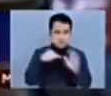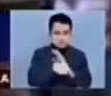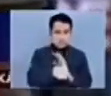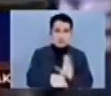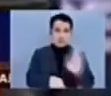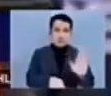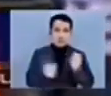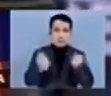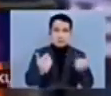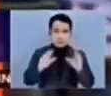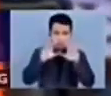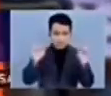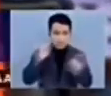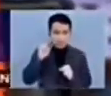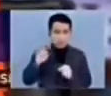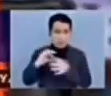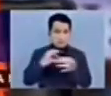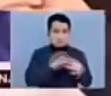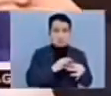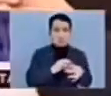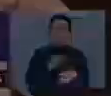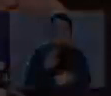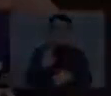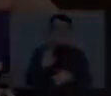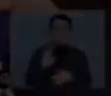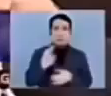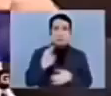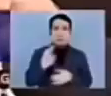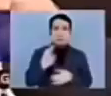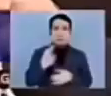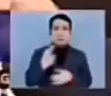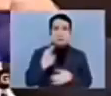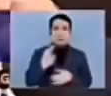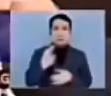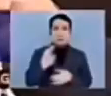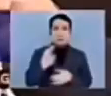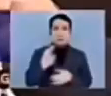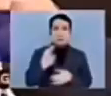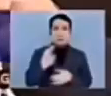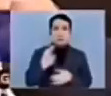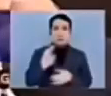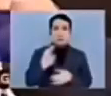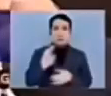ng Administrasyon Marcos sa nakikipagsabwatan anya sa Amerika. Pinabulaan ang mo appointed son.